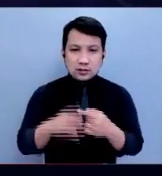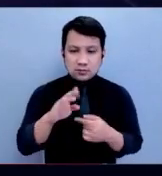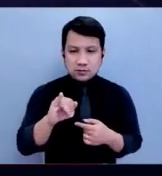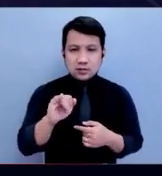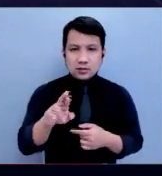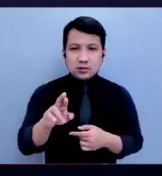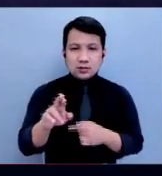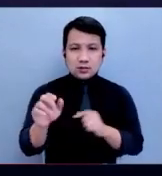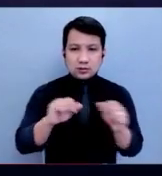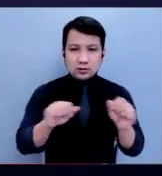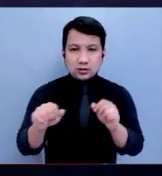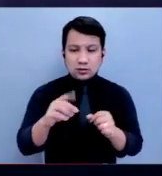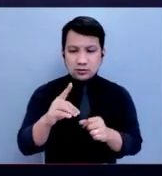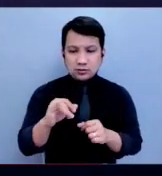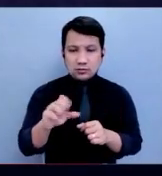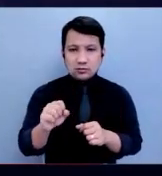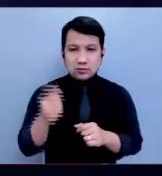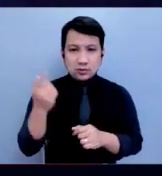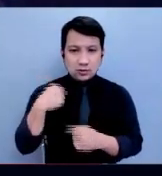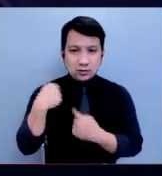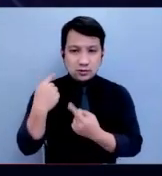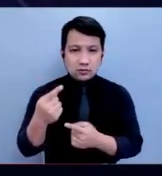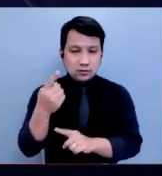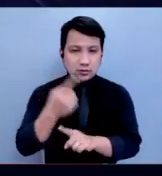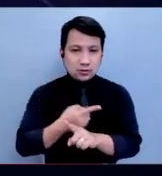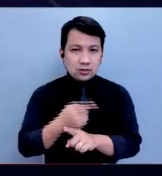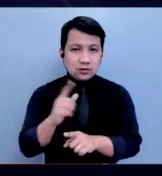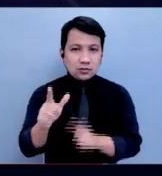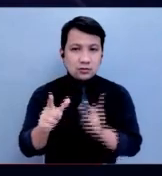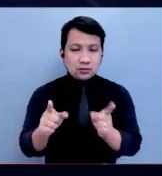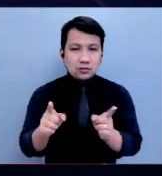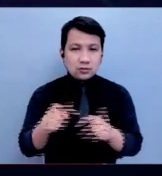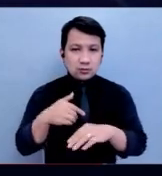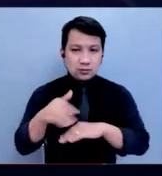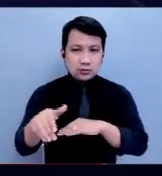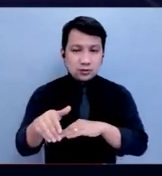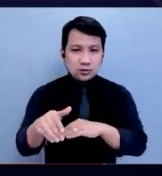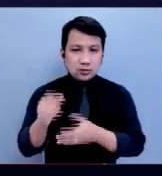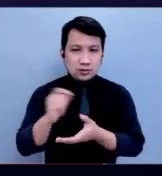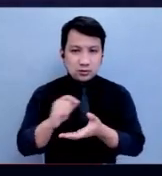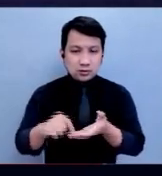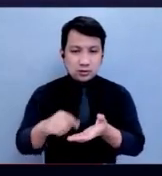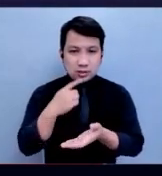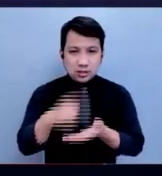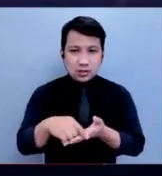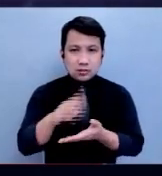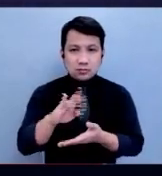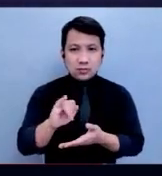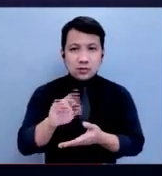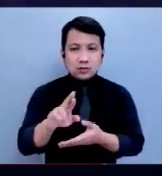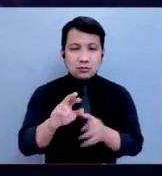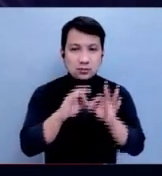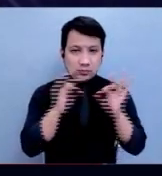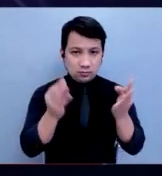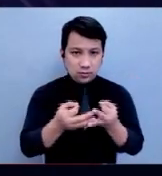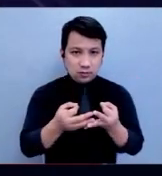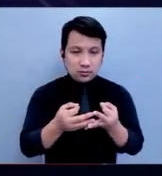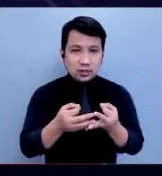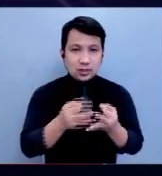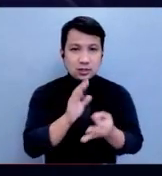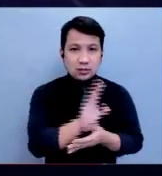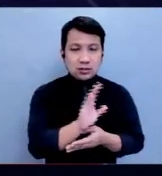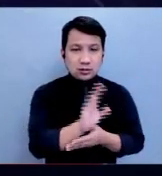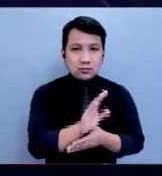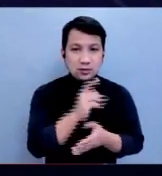Aksyon Demokratiko na nito lang December 2021 ay nagpadala ng written demand ang BIR sa pamilya Marcos kaugnay sa kanilang